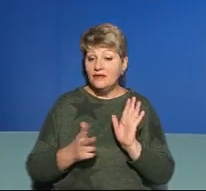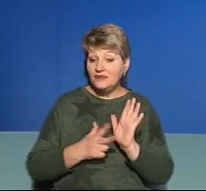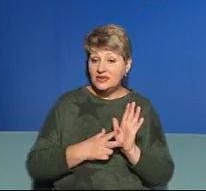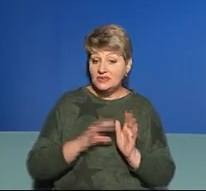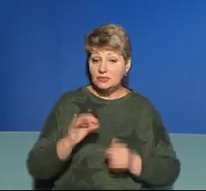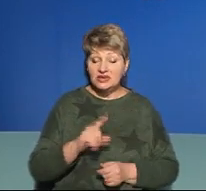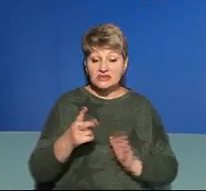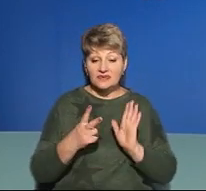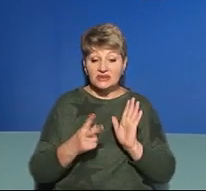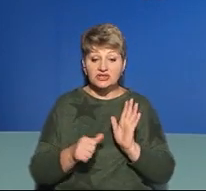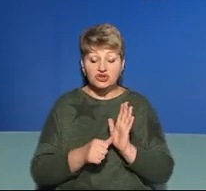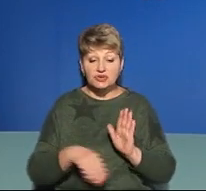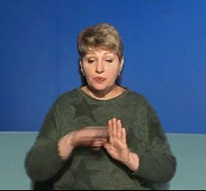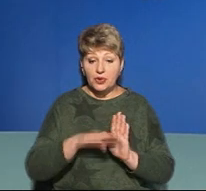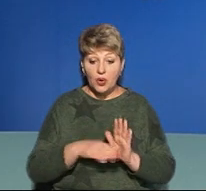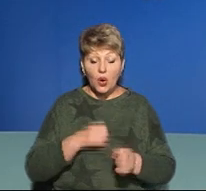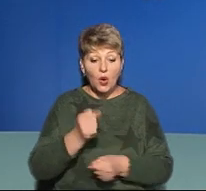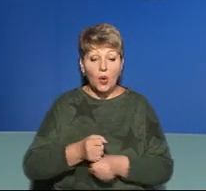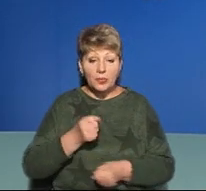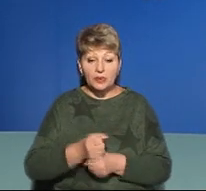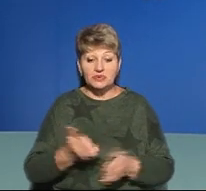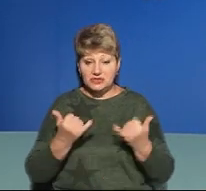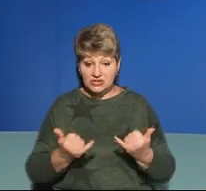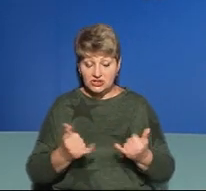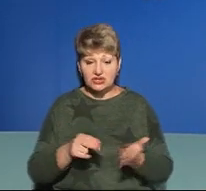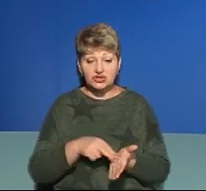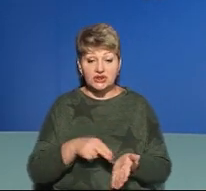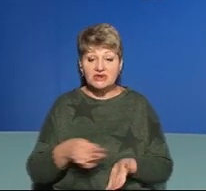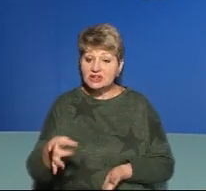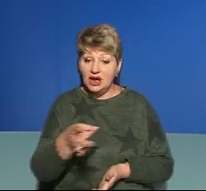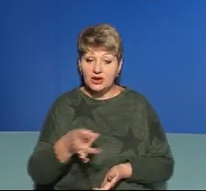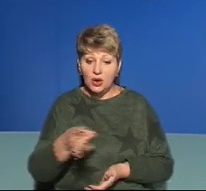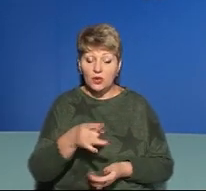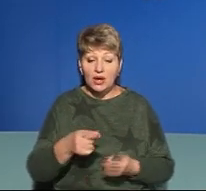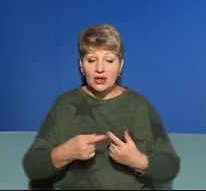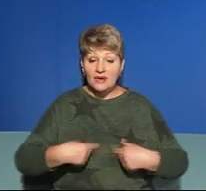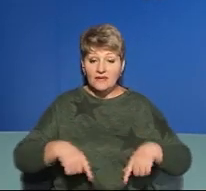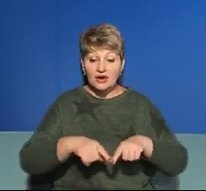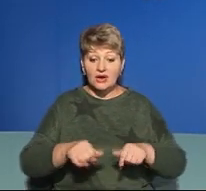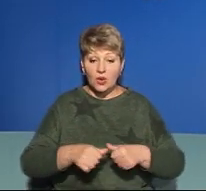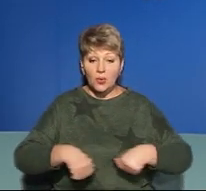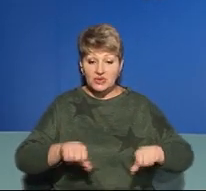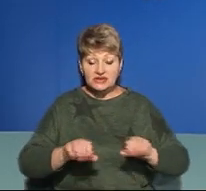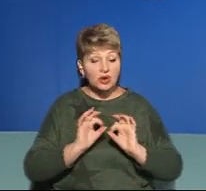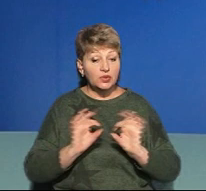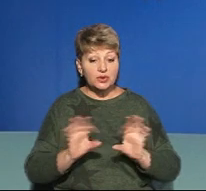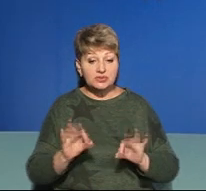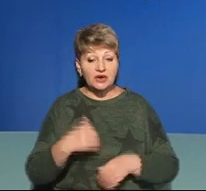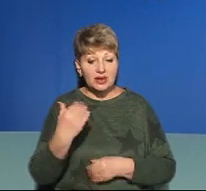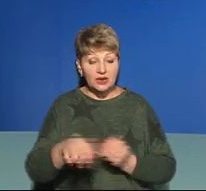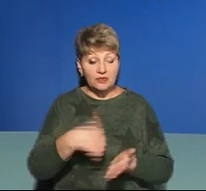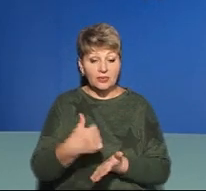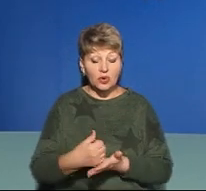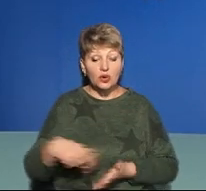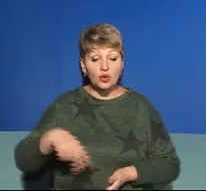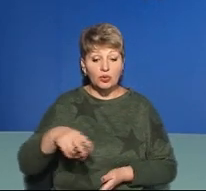8 із 26 протоколів опрацювала на цю годину Черкаська районна територіальна виборча комісія, розповіла її голова